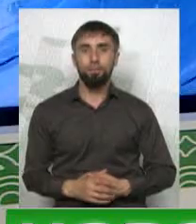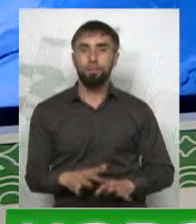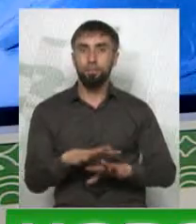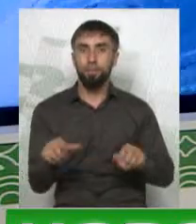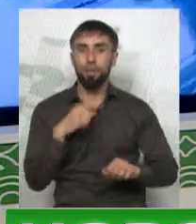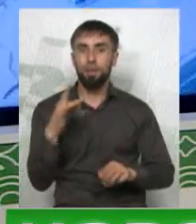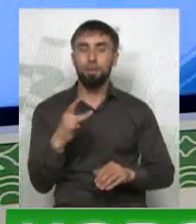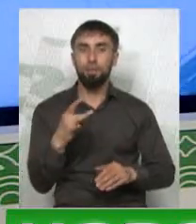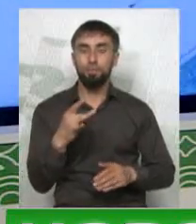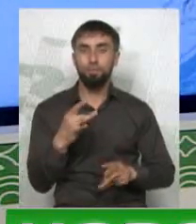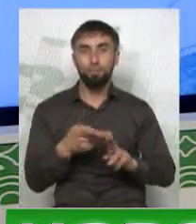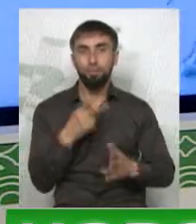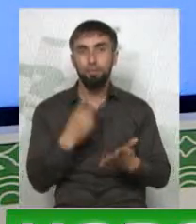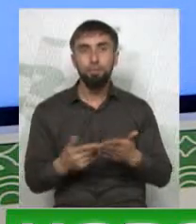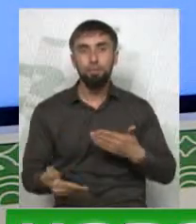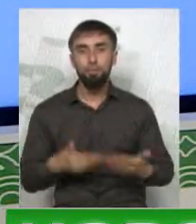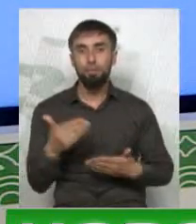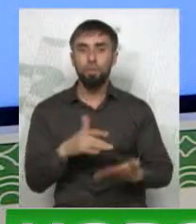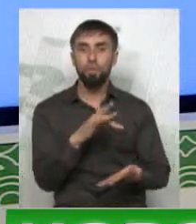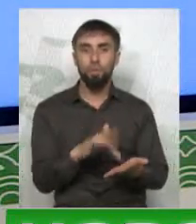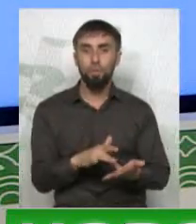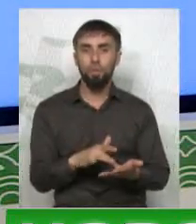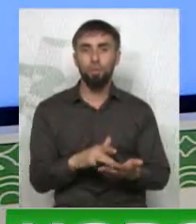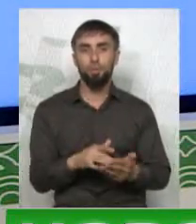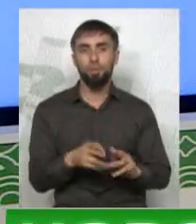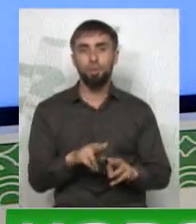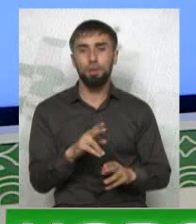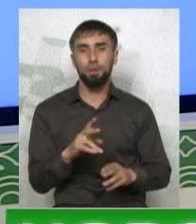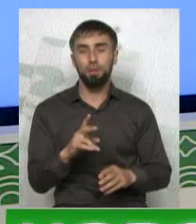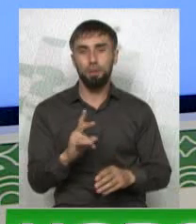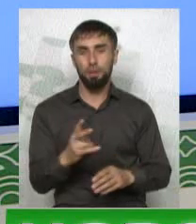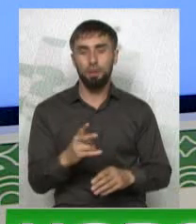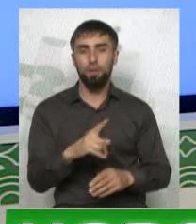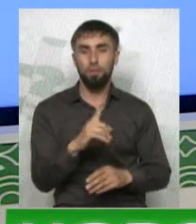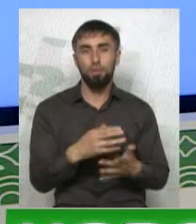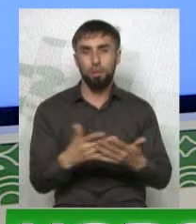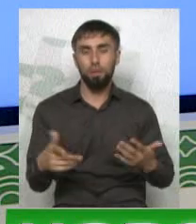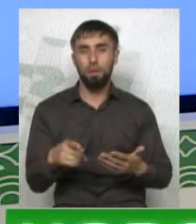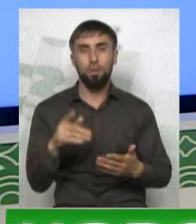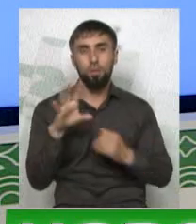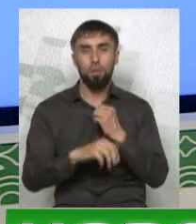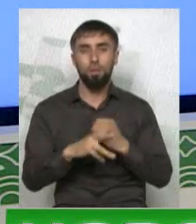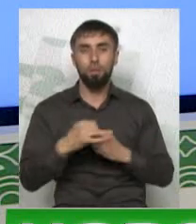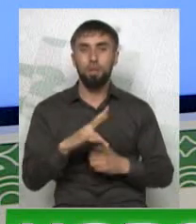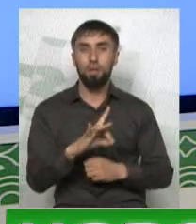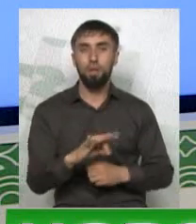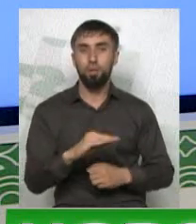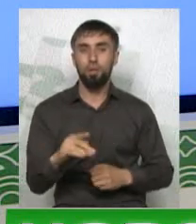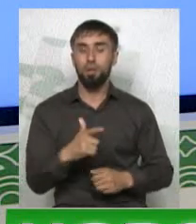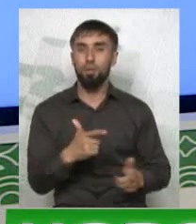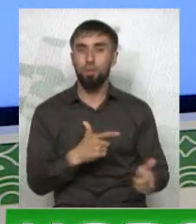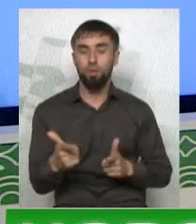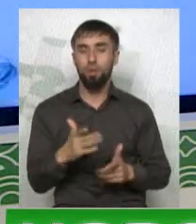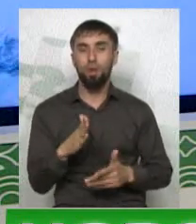пластингушетии рассматривают возможность связать города Назрани грозной железнодорожным сообщением в конце мая поступила информация что РЖД готова